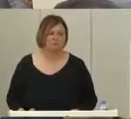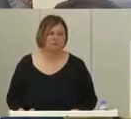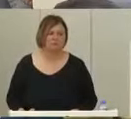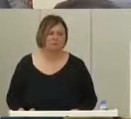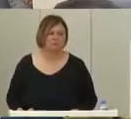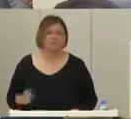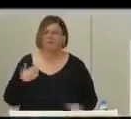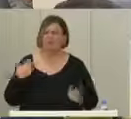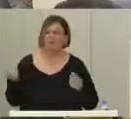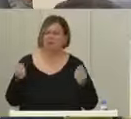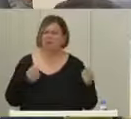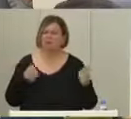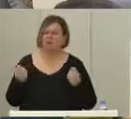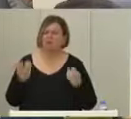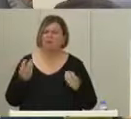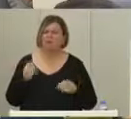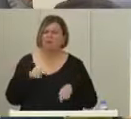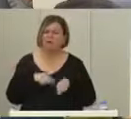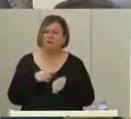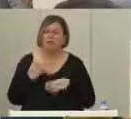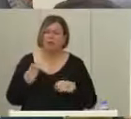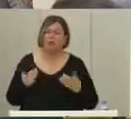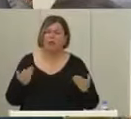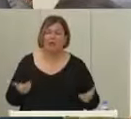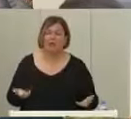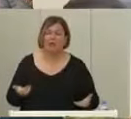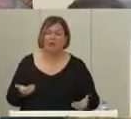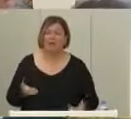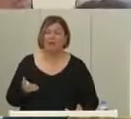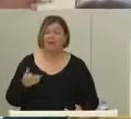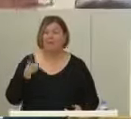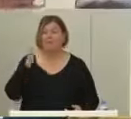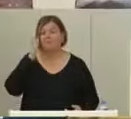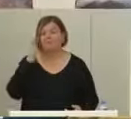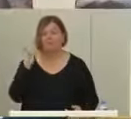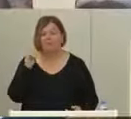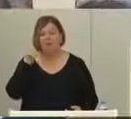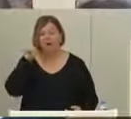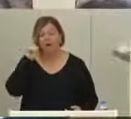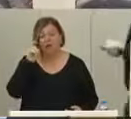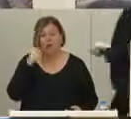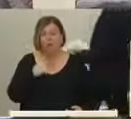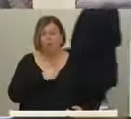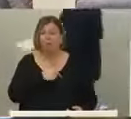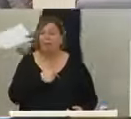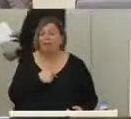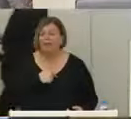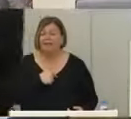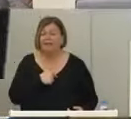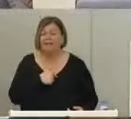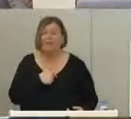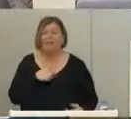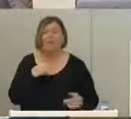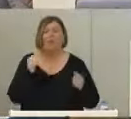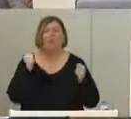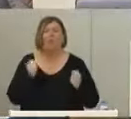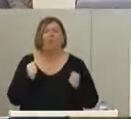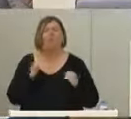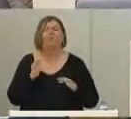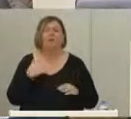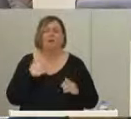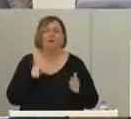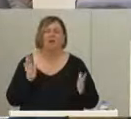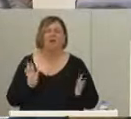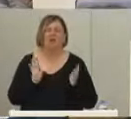evet tartıştığımız zamanlar da oldu. Ama bilimin, aklın, yüreğin oturmadığı şeylere